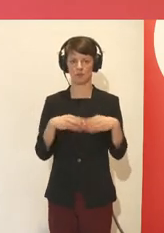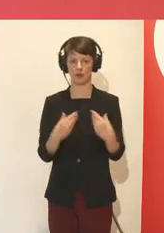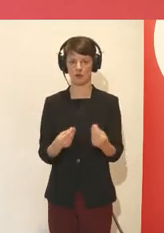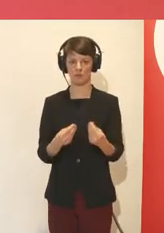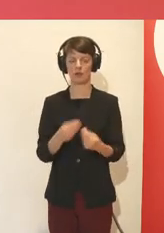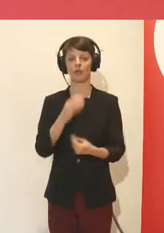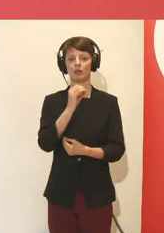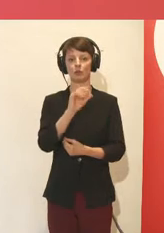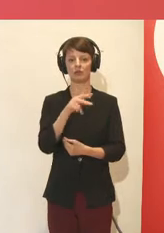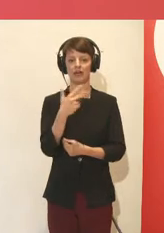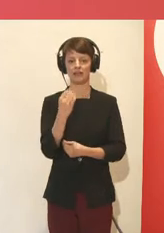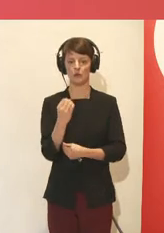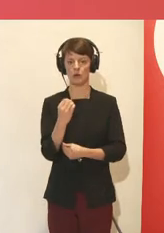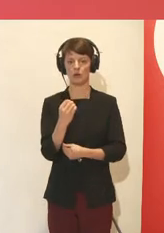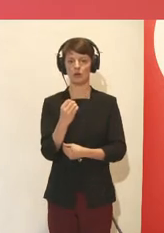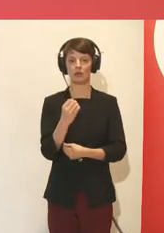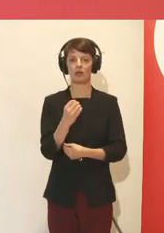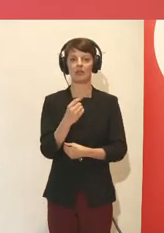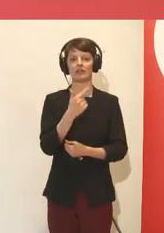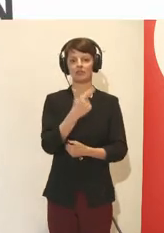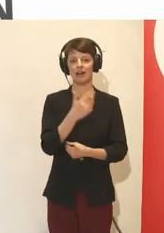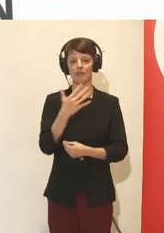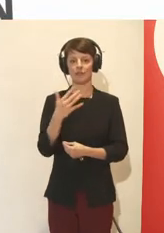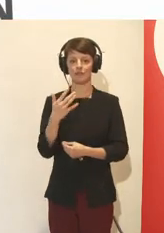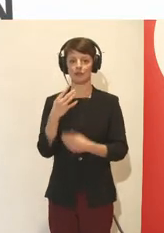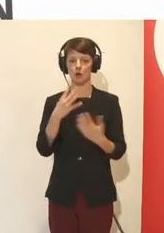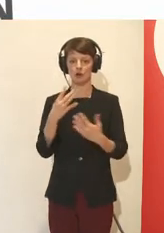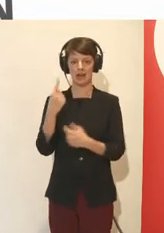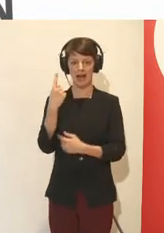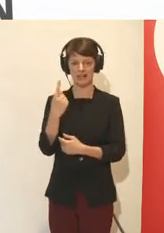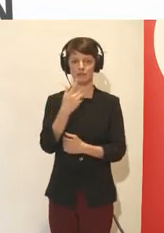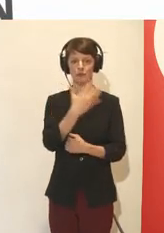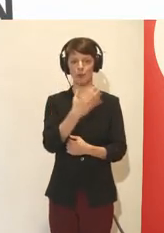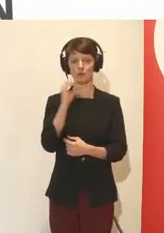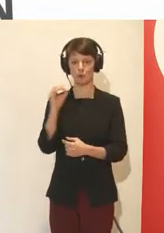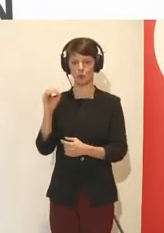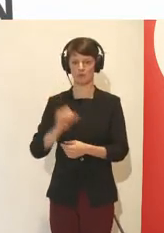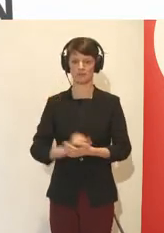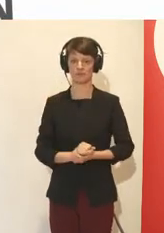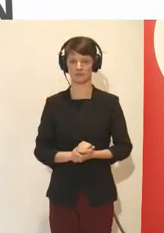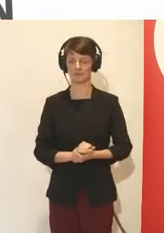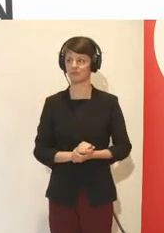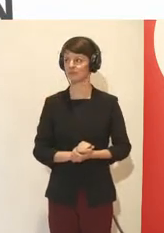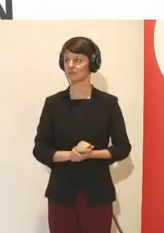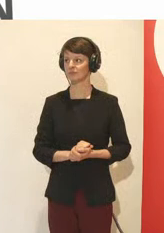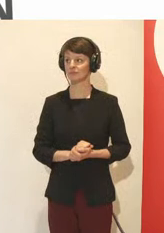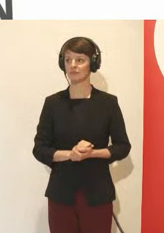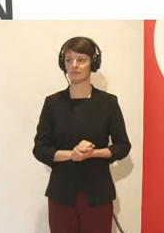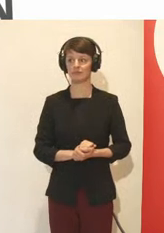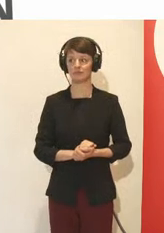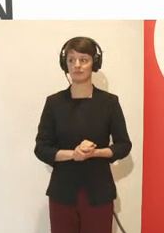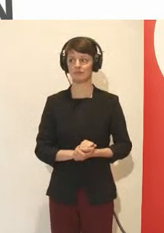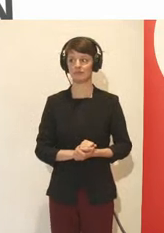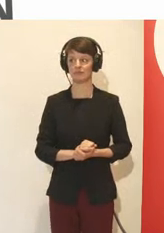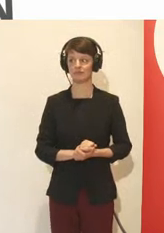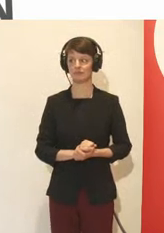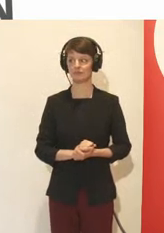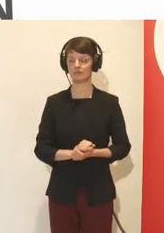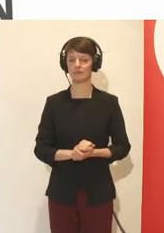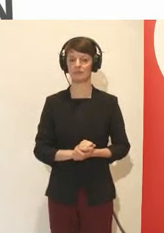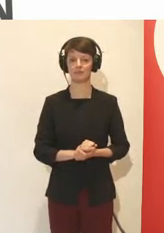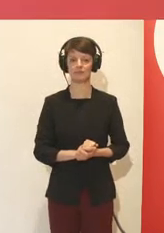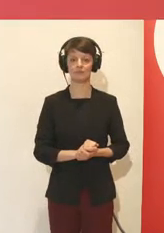030 25991 500 und natürlich auch wie vorher schon